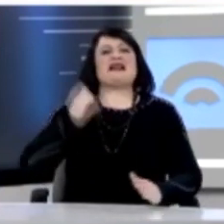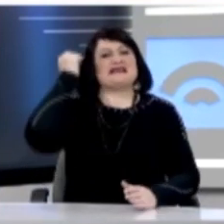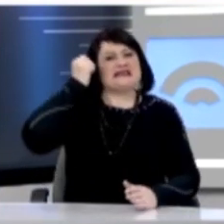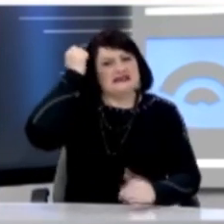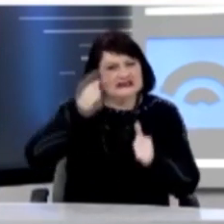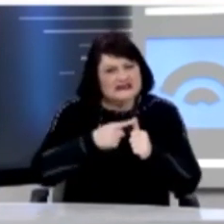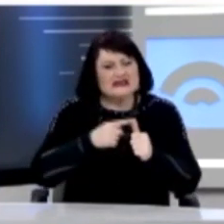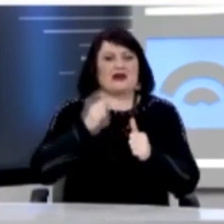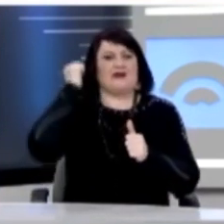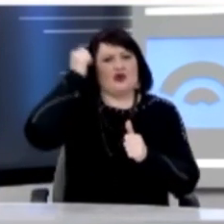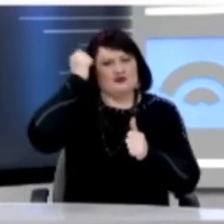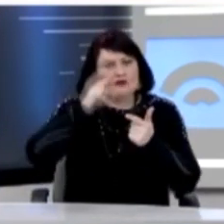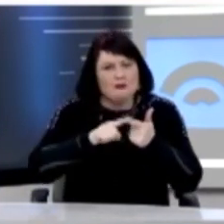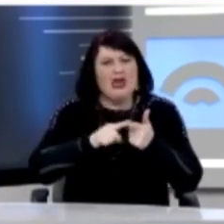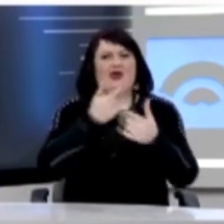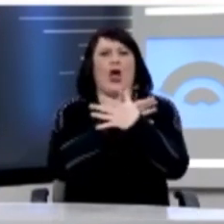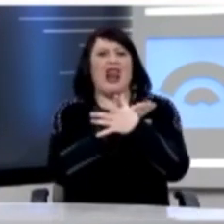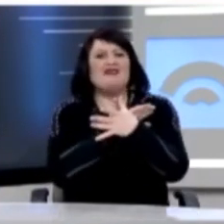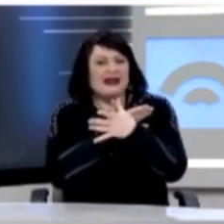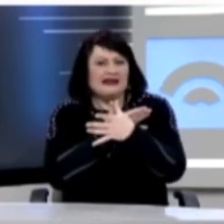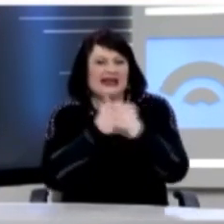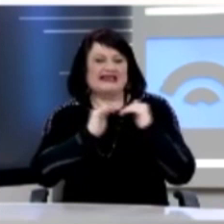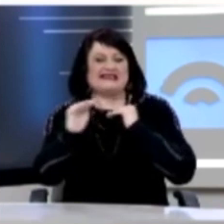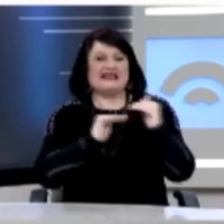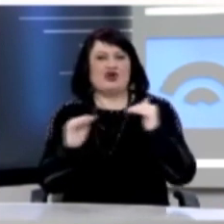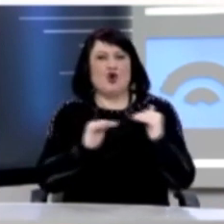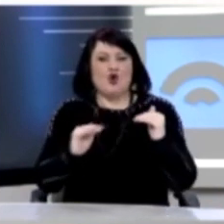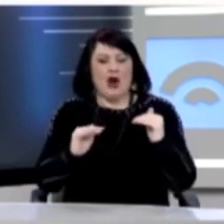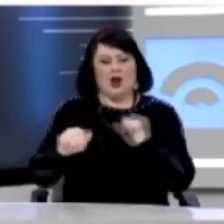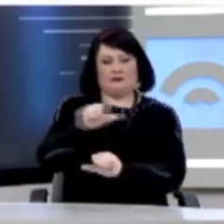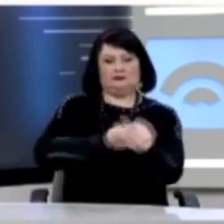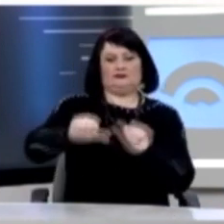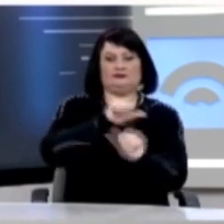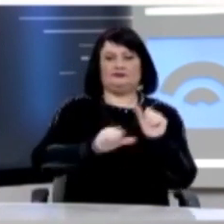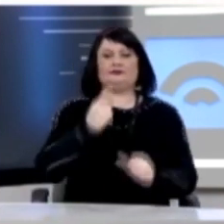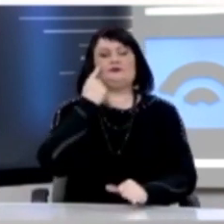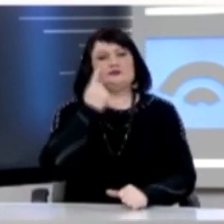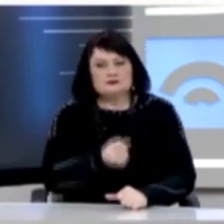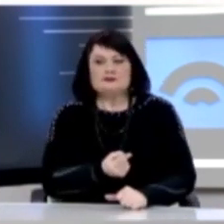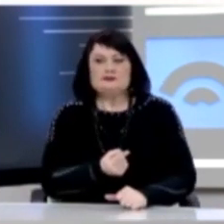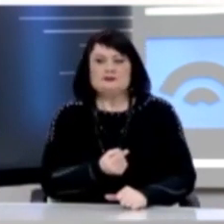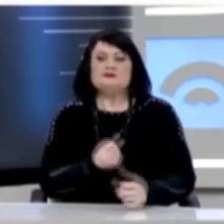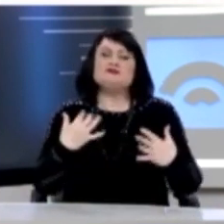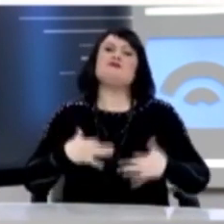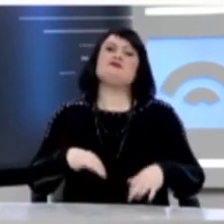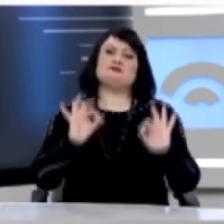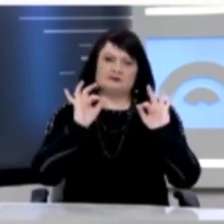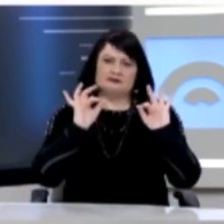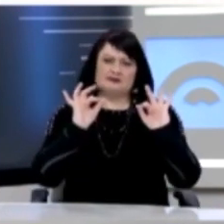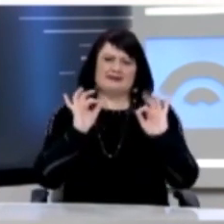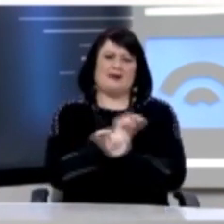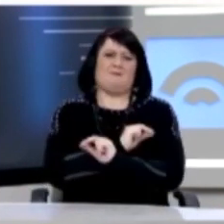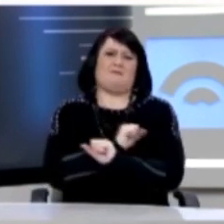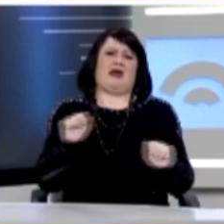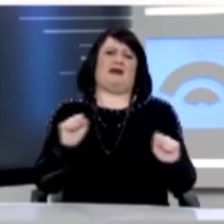Κωσυβοπέδιου, Αλβανίας, επιβεβαιώνοντας ότι οι διευθετήσεις που φέρουν τη σφραγίδα τους είναι εξ αρχής